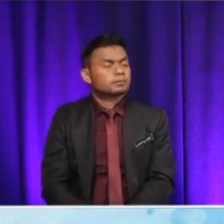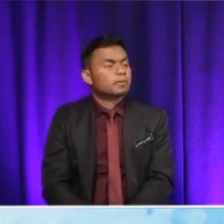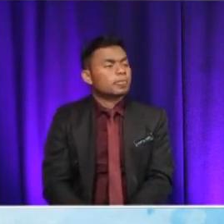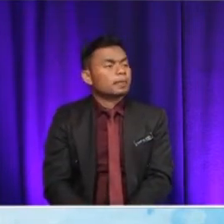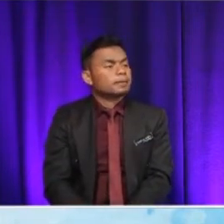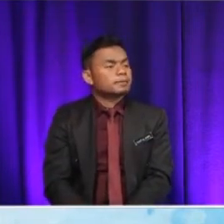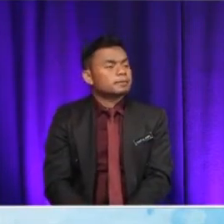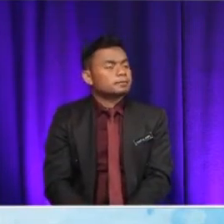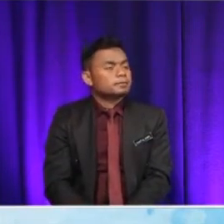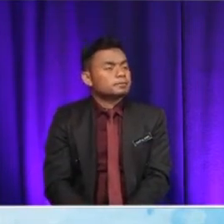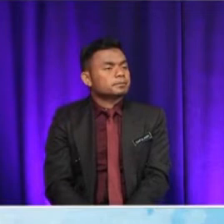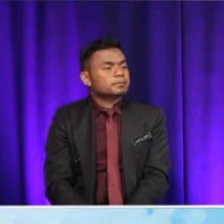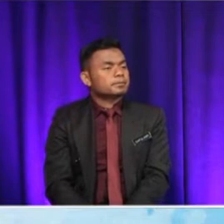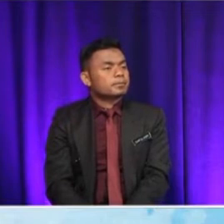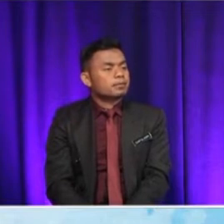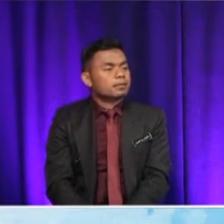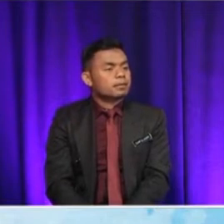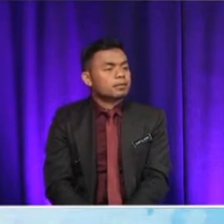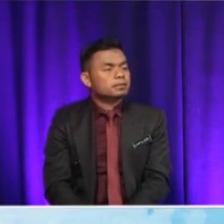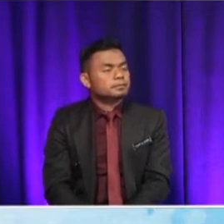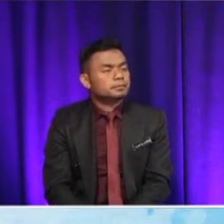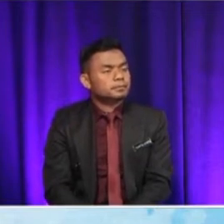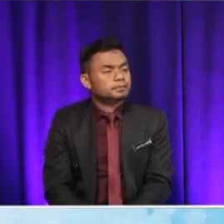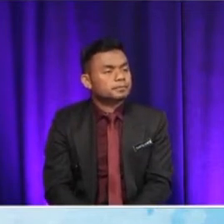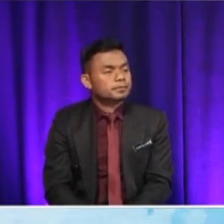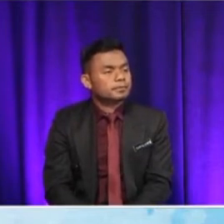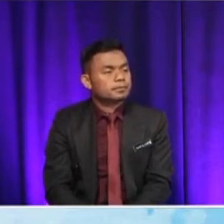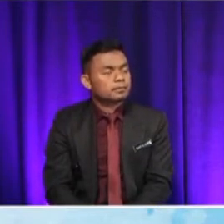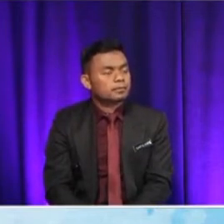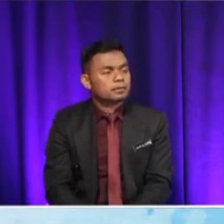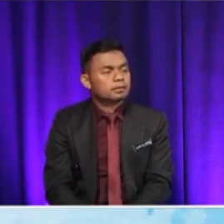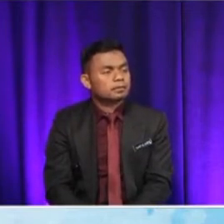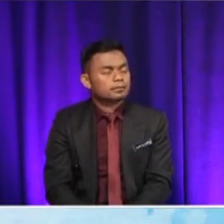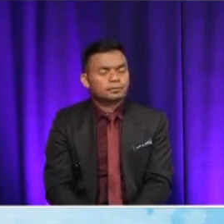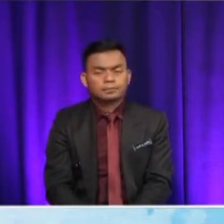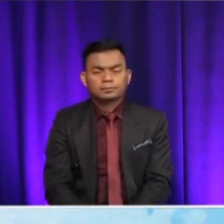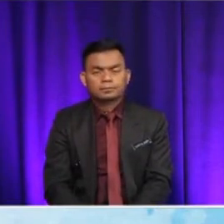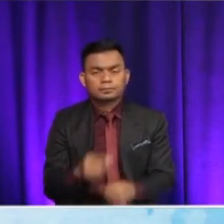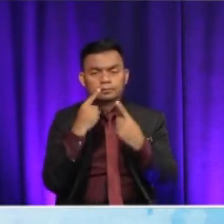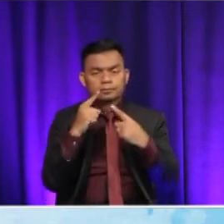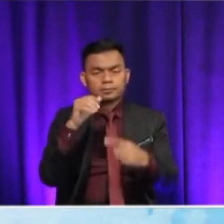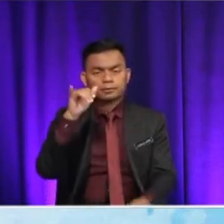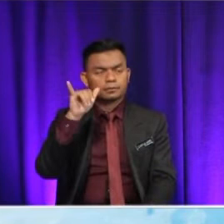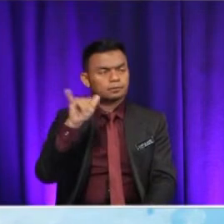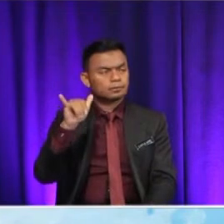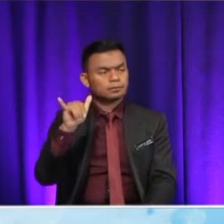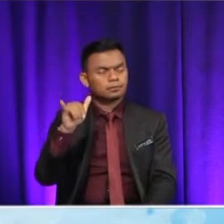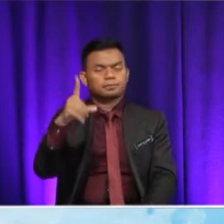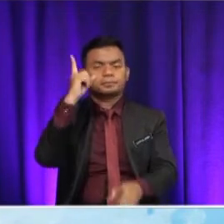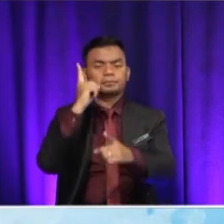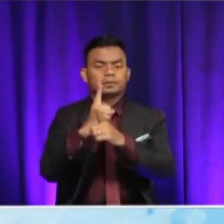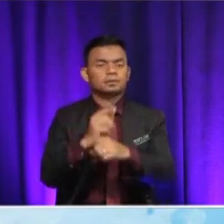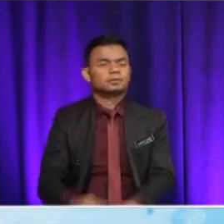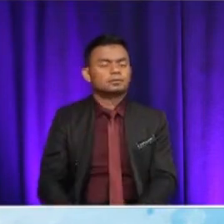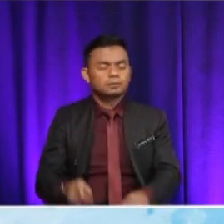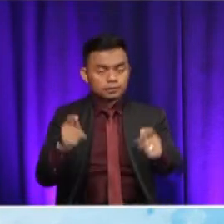Okey. Ya, siapa tu? Alimin. Alimin, okey. Apa dia Alimin? Betul ke salah? Betul je. Betul je. Okey, betul. Terima kasih